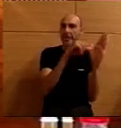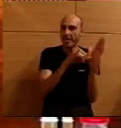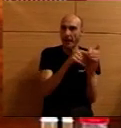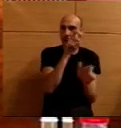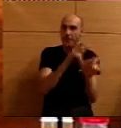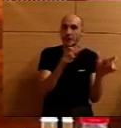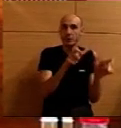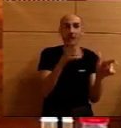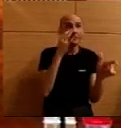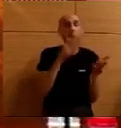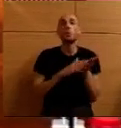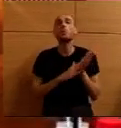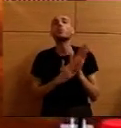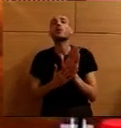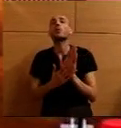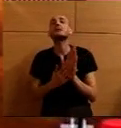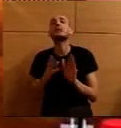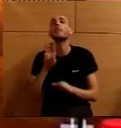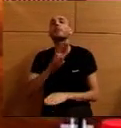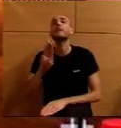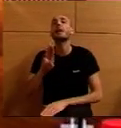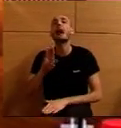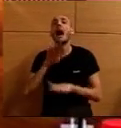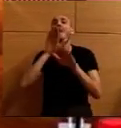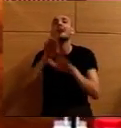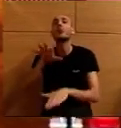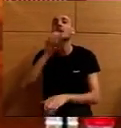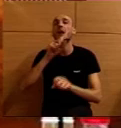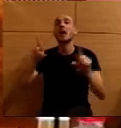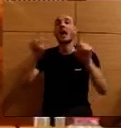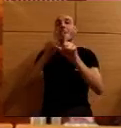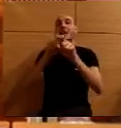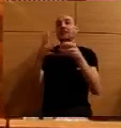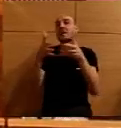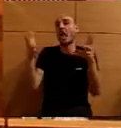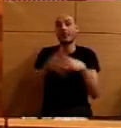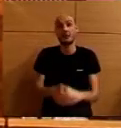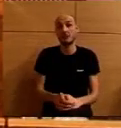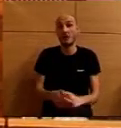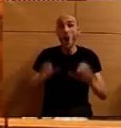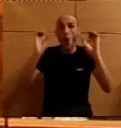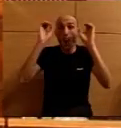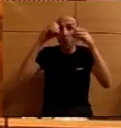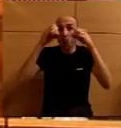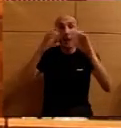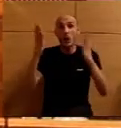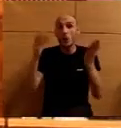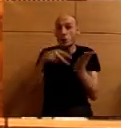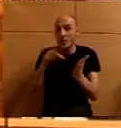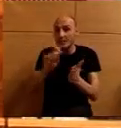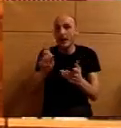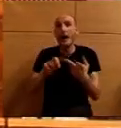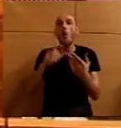una proposta del PP només per a beneficiar a les grans empreses, encara que Google no estigui així ni el Banc de